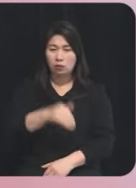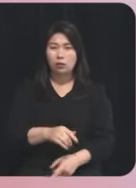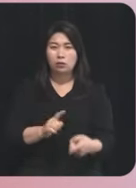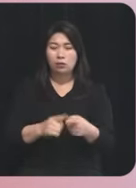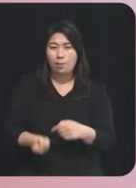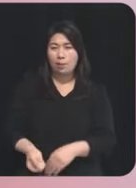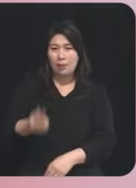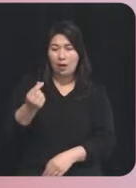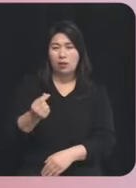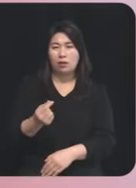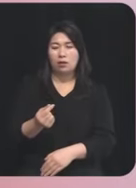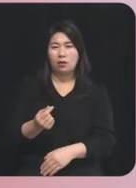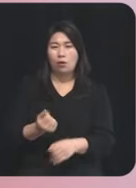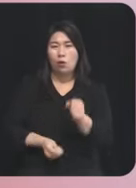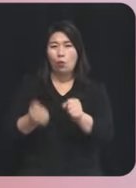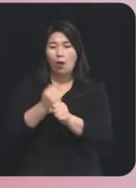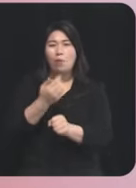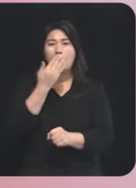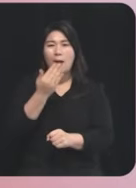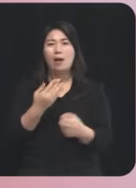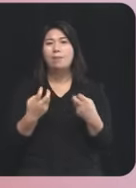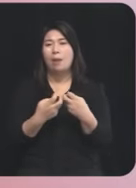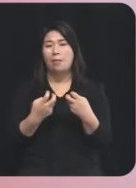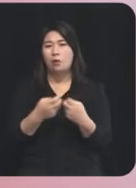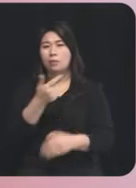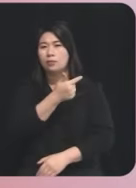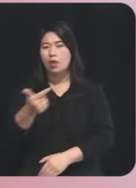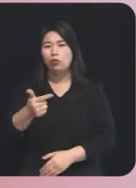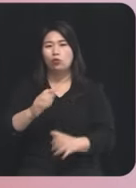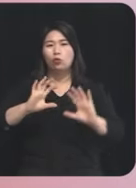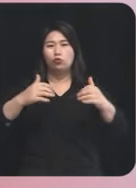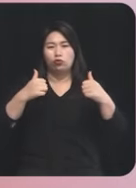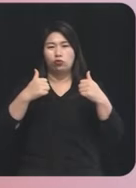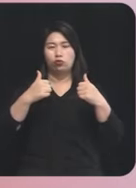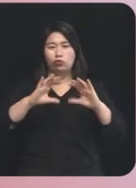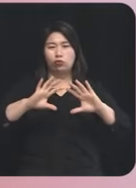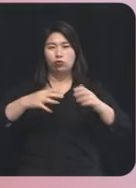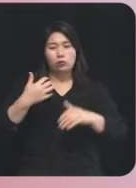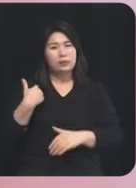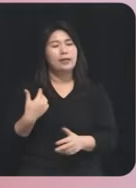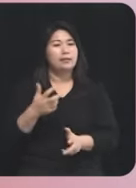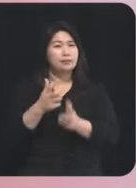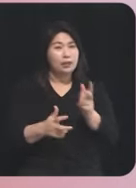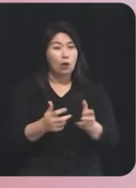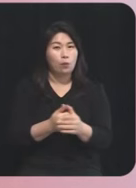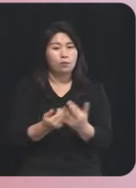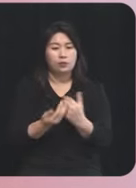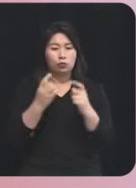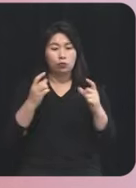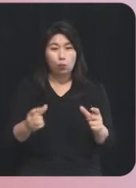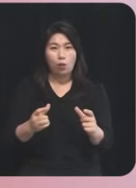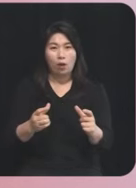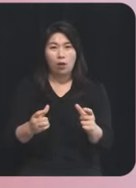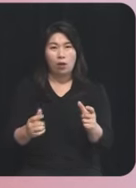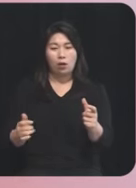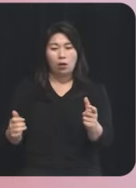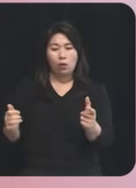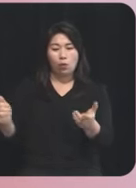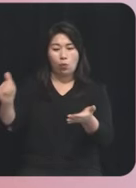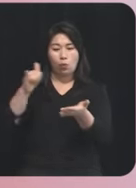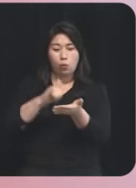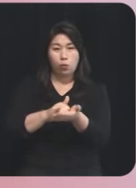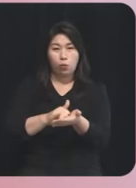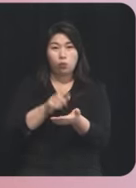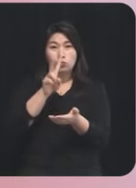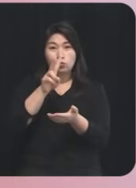빠르게 단기간에 회복시킬 수 있는 대규모 국책 사업입니다. 또한 제주에 들어오는 관문을 나누면